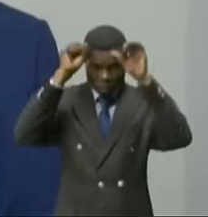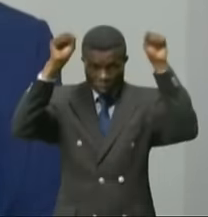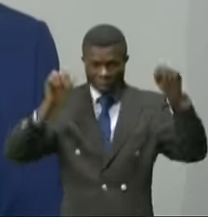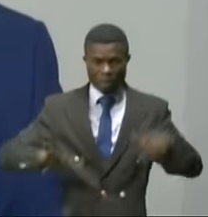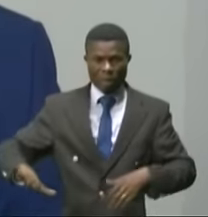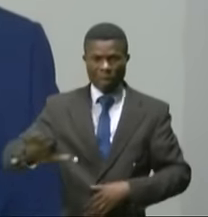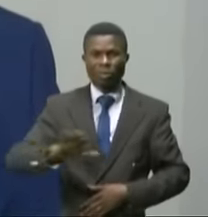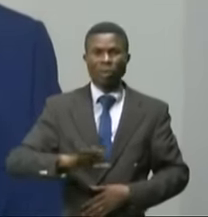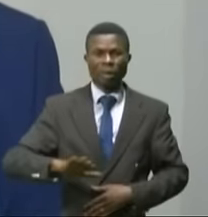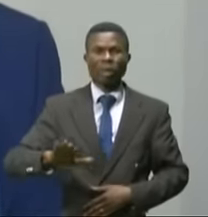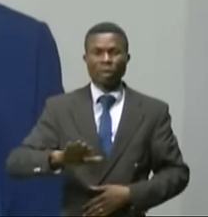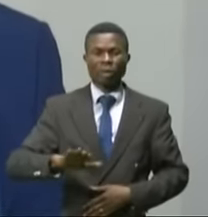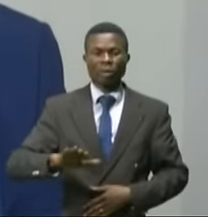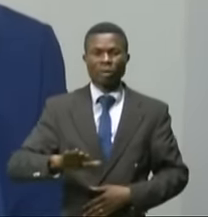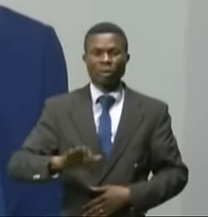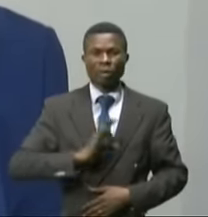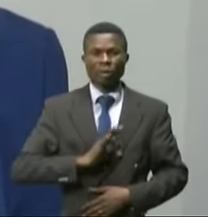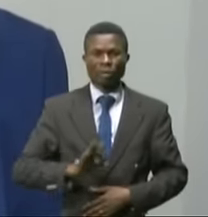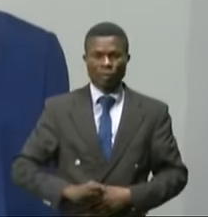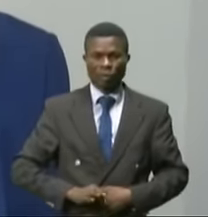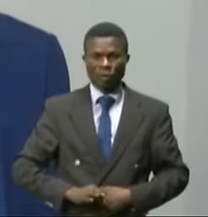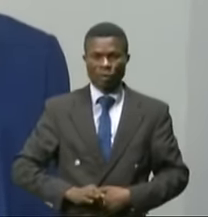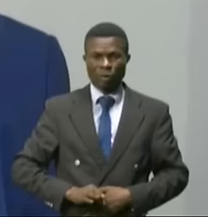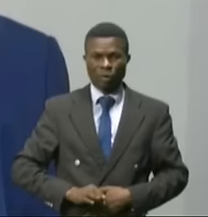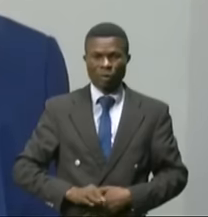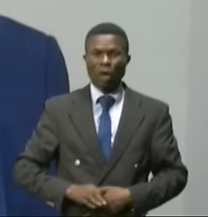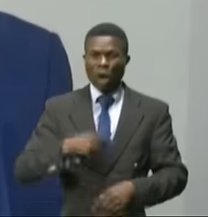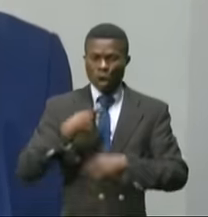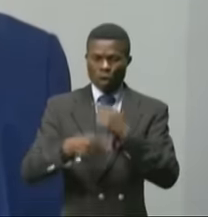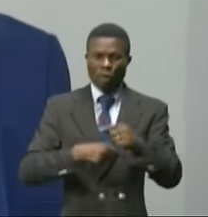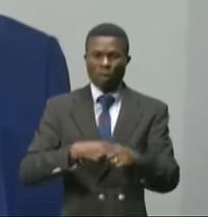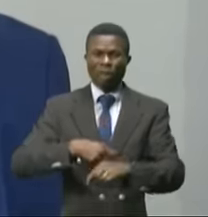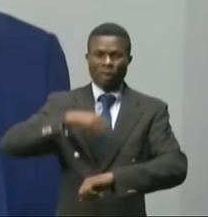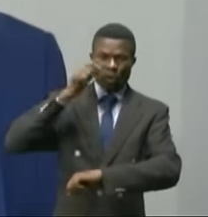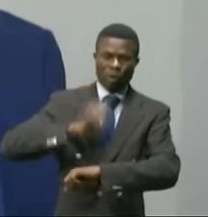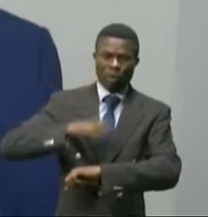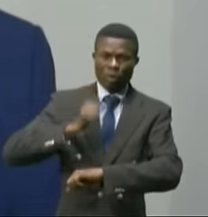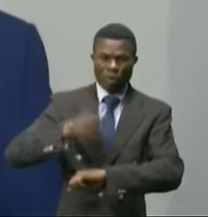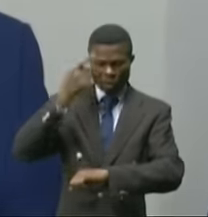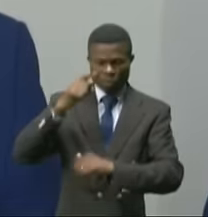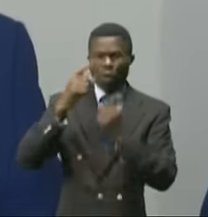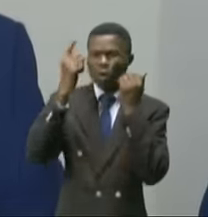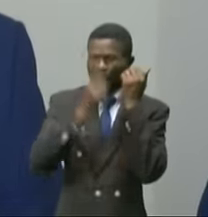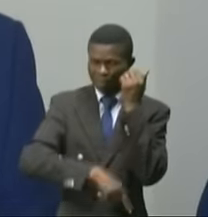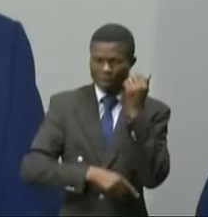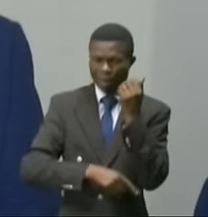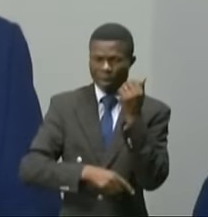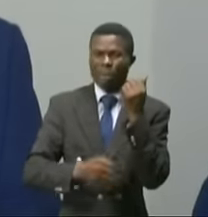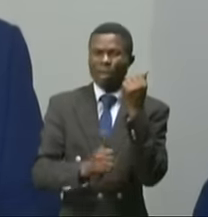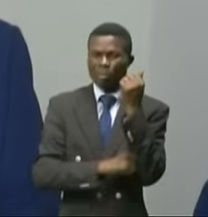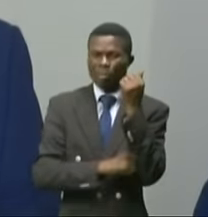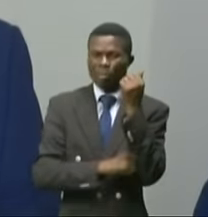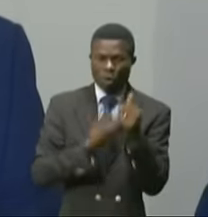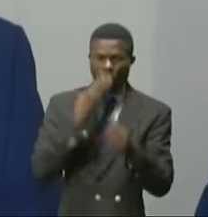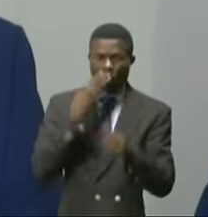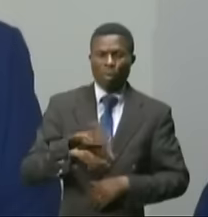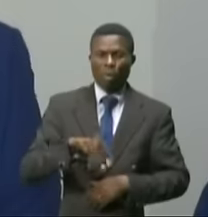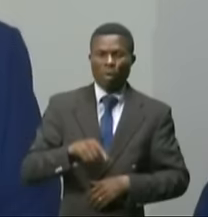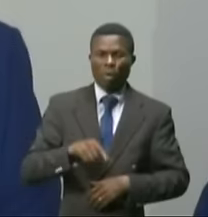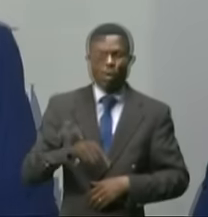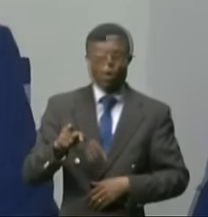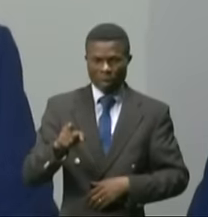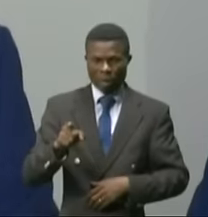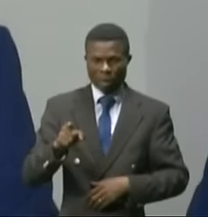la République d'impulser la justice pour qu'elle donne effet au rapport de contrôle.